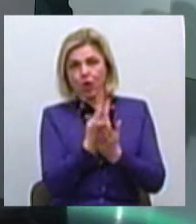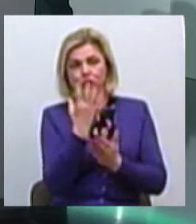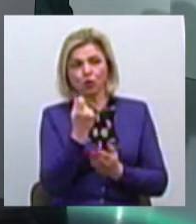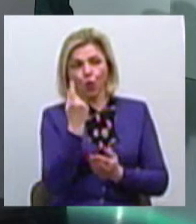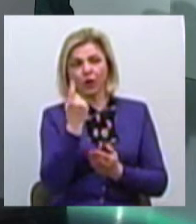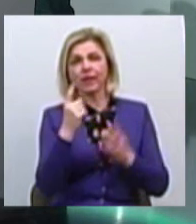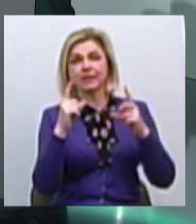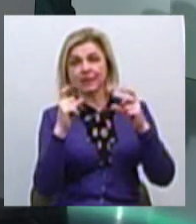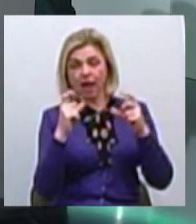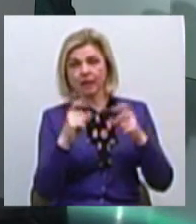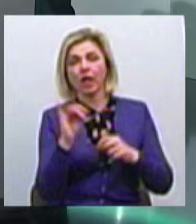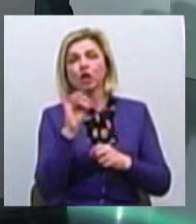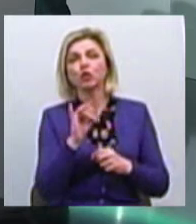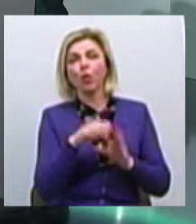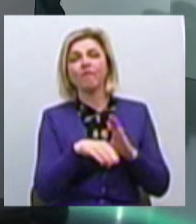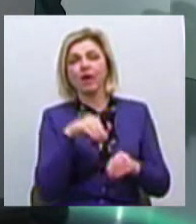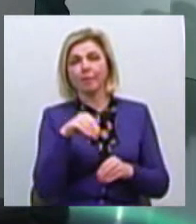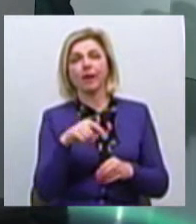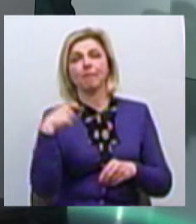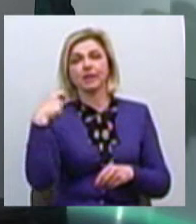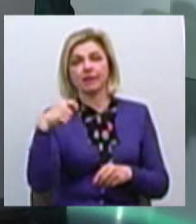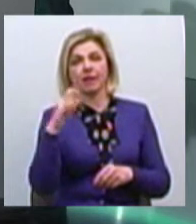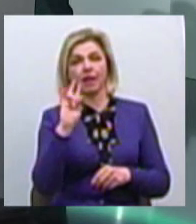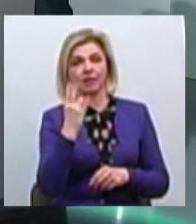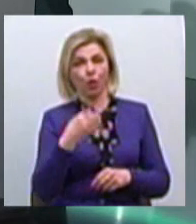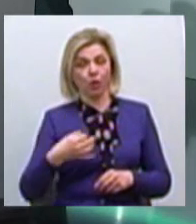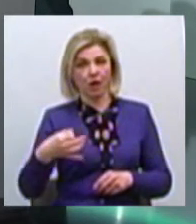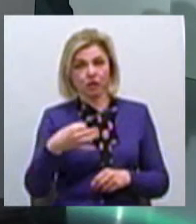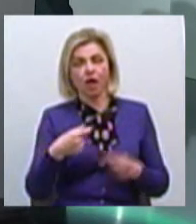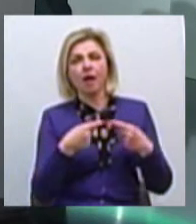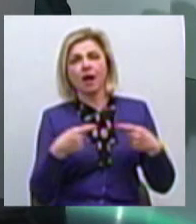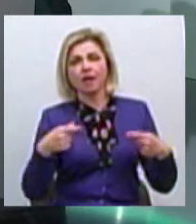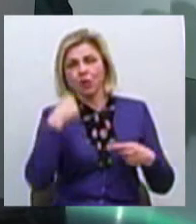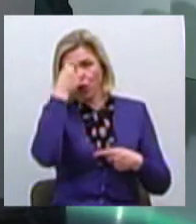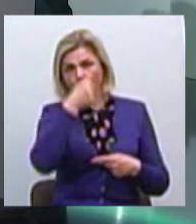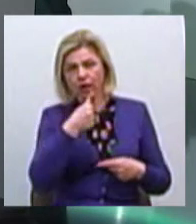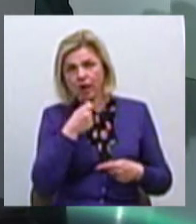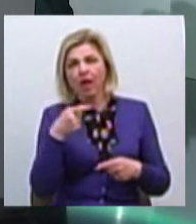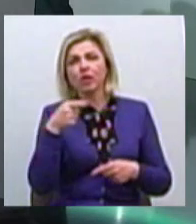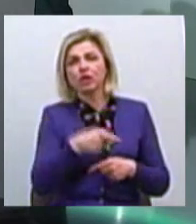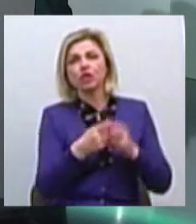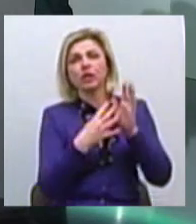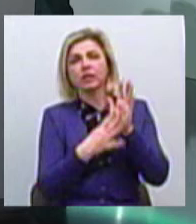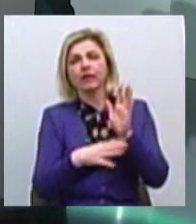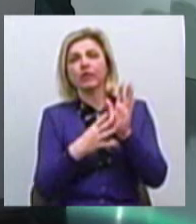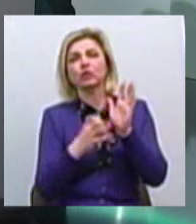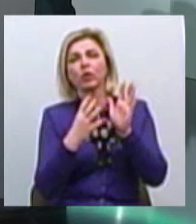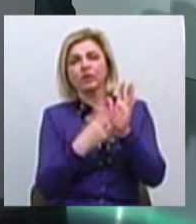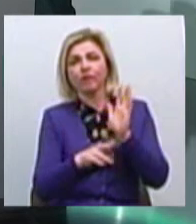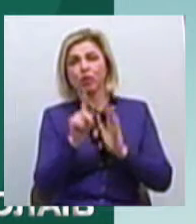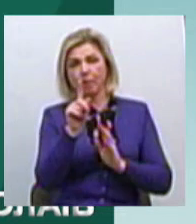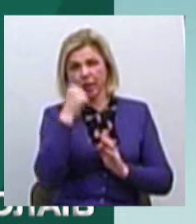Там історія виборів президента на Миколаївщині, тобто в різні роки, починаючи з 1994-го чи навіть